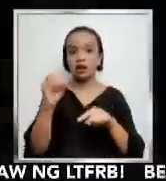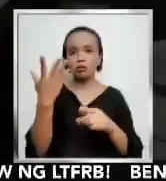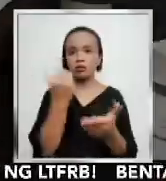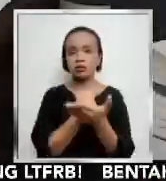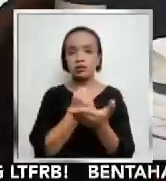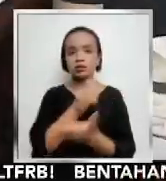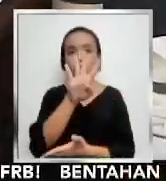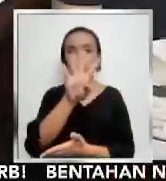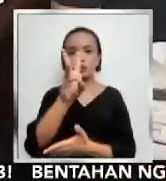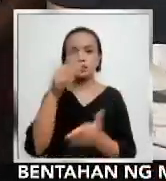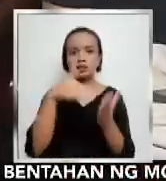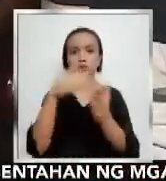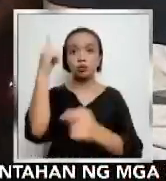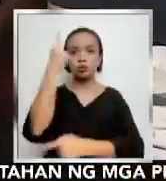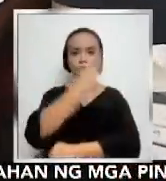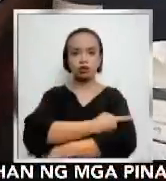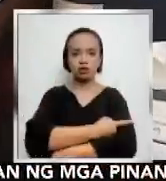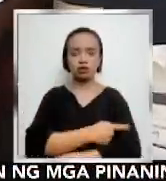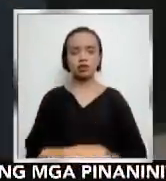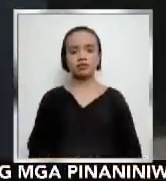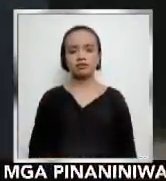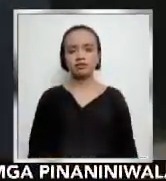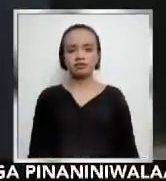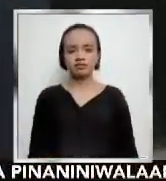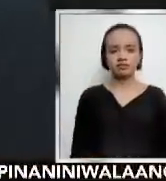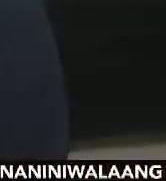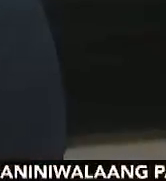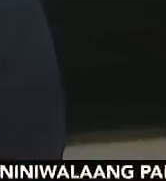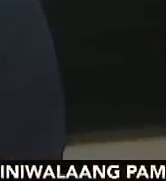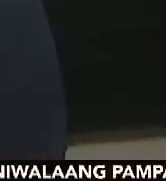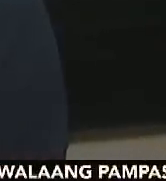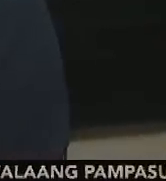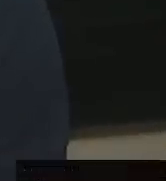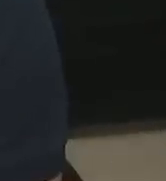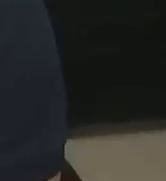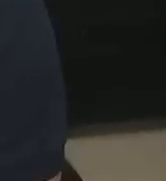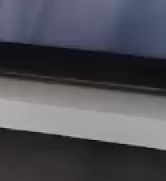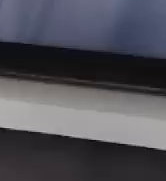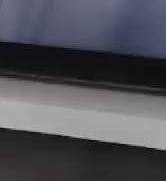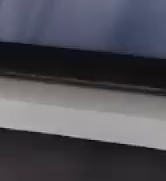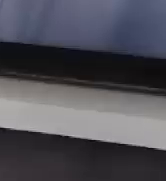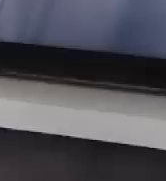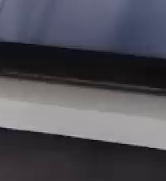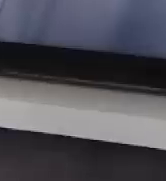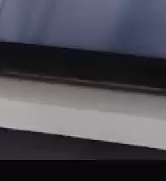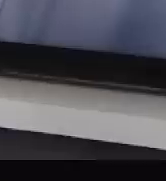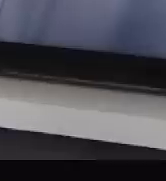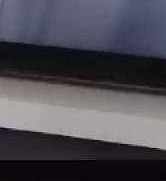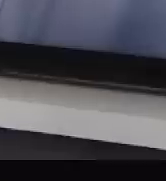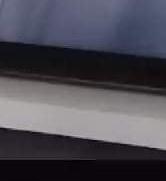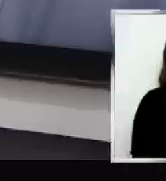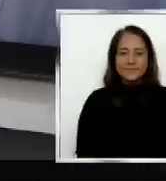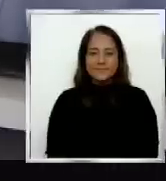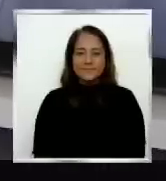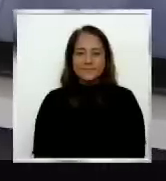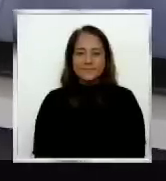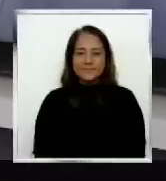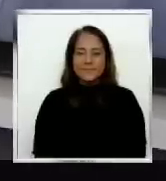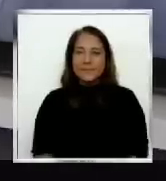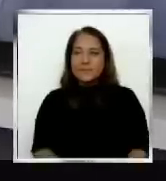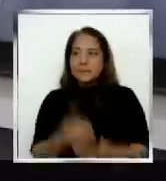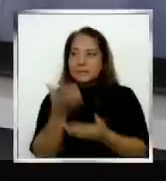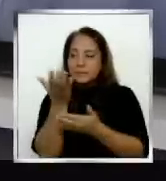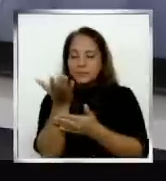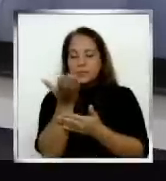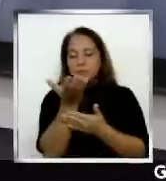day. Para sa GMA Integrated News, Joseph Morong, Nakatutok 24 Oras. Nanlilimos na po ng pagkain at tubig